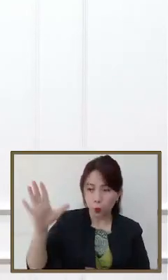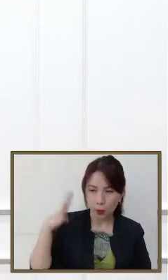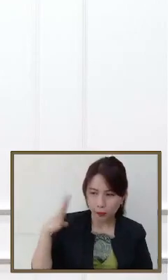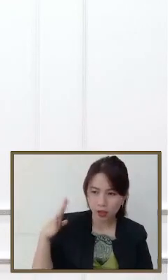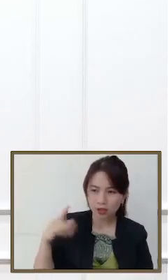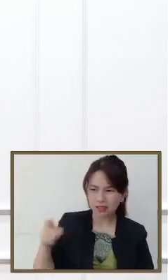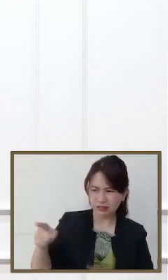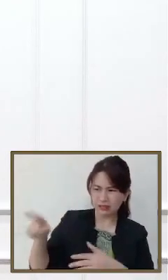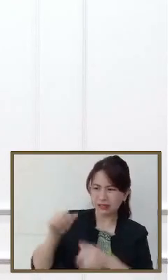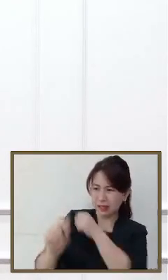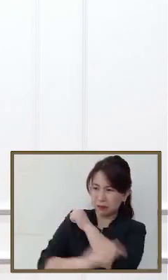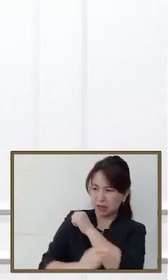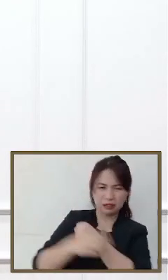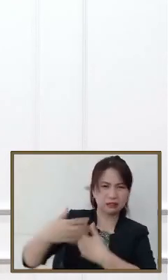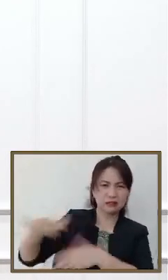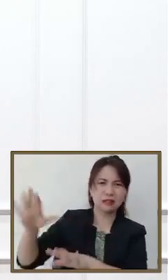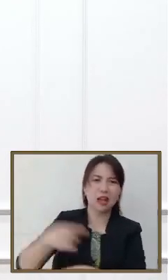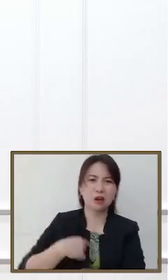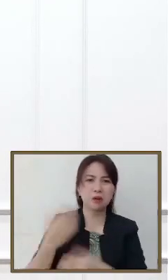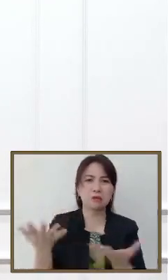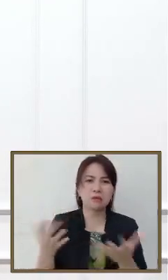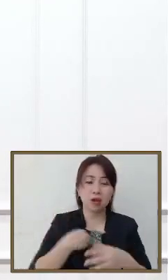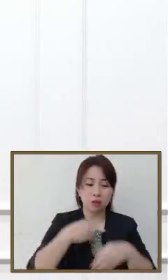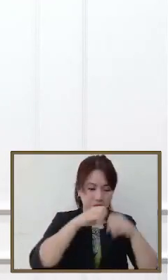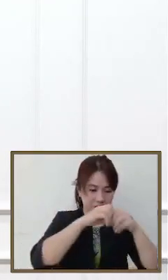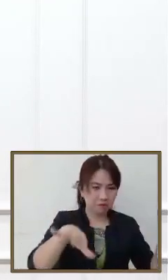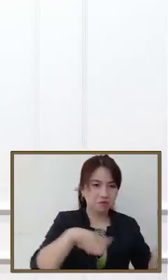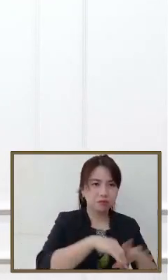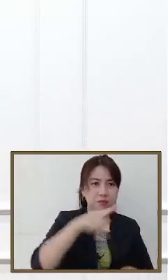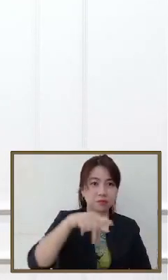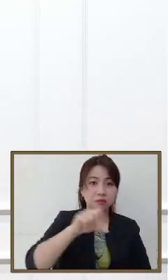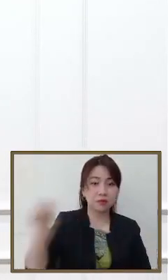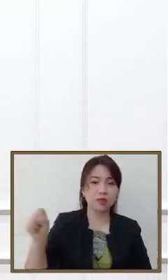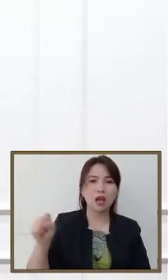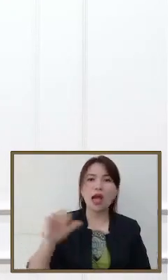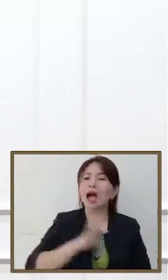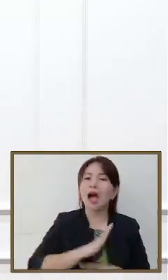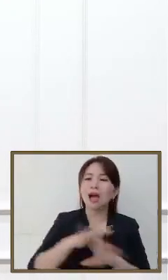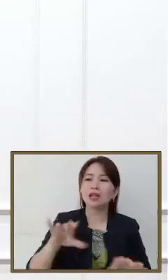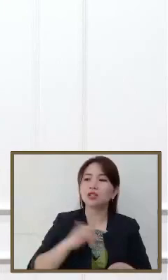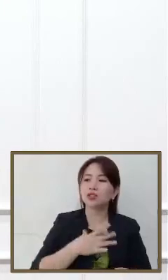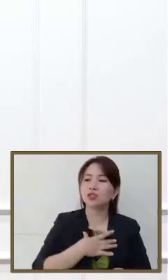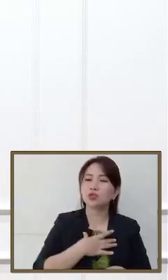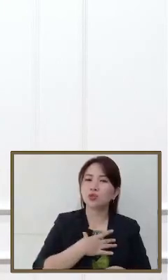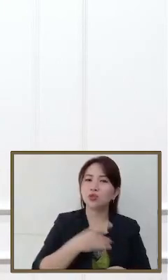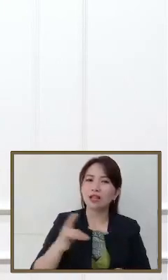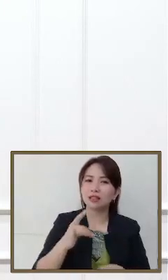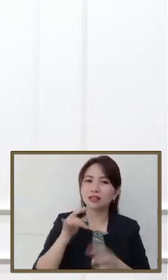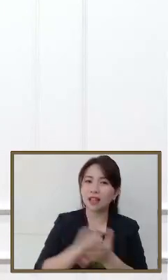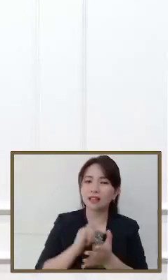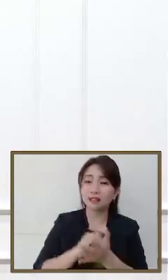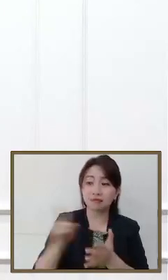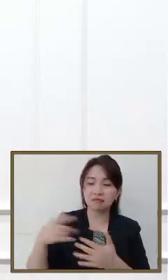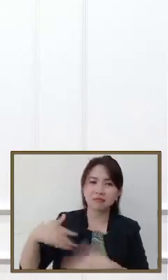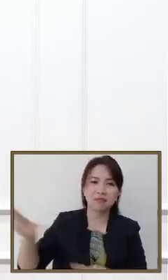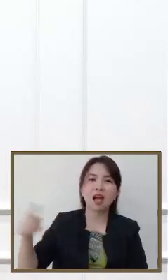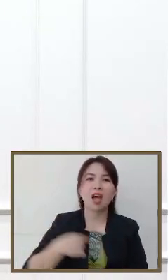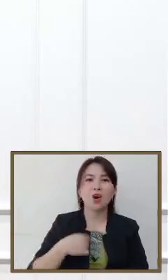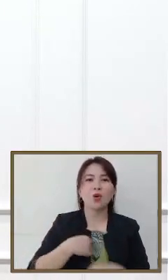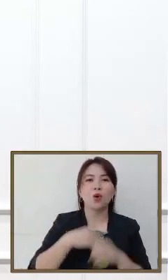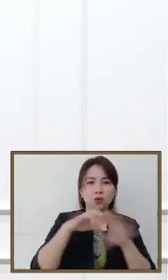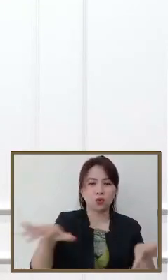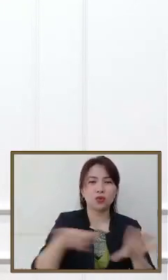niyan mawawala ako sa bible school opsa lang a Ayaw ko yan mawawala ako sa kalooban ng panginoon